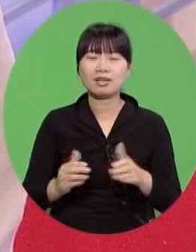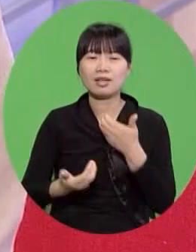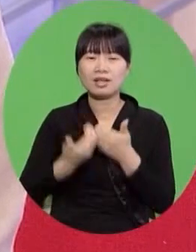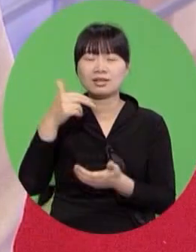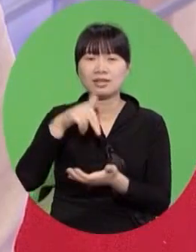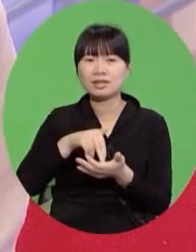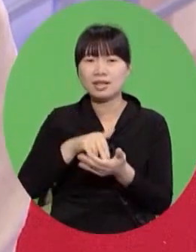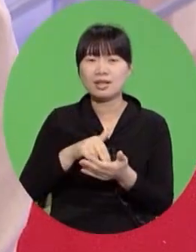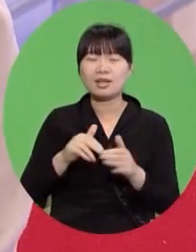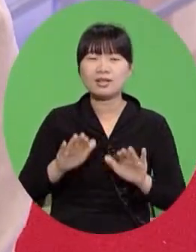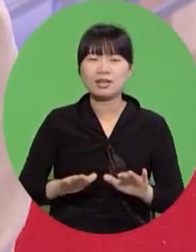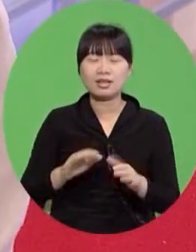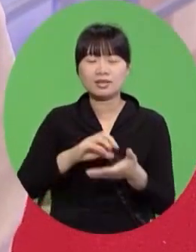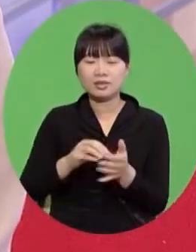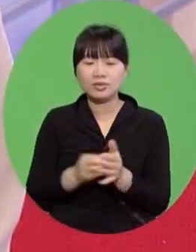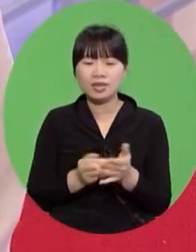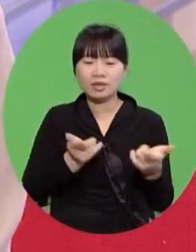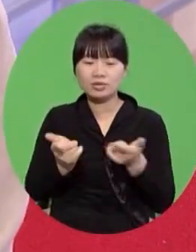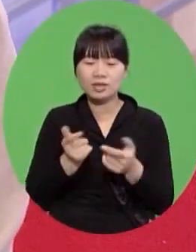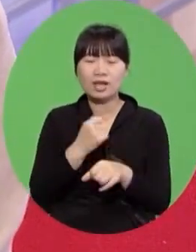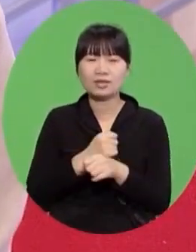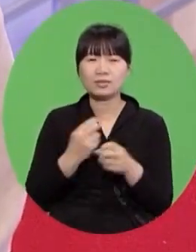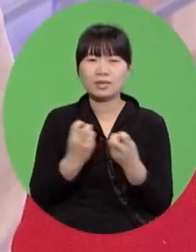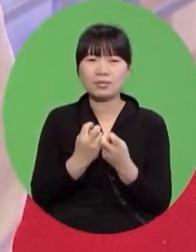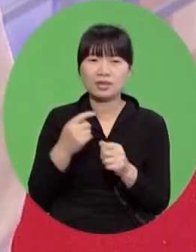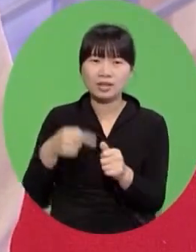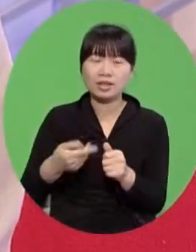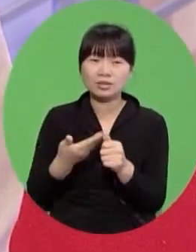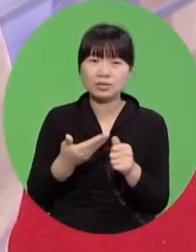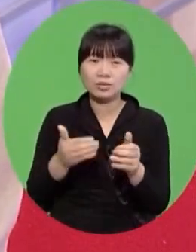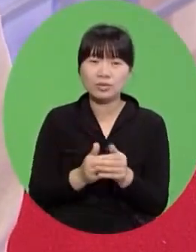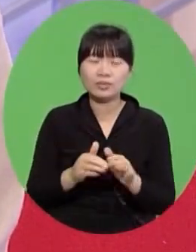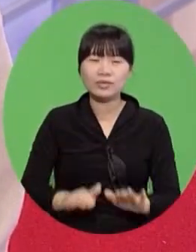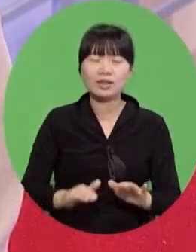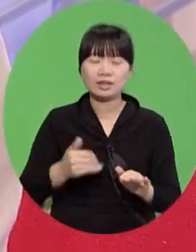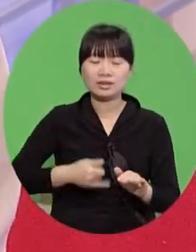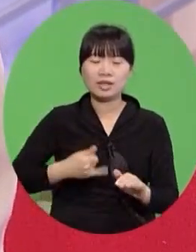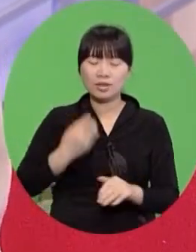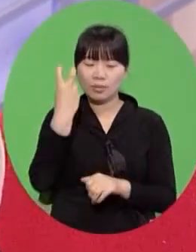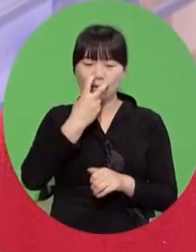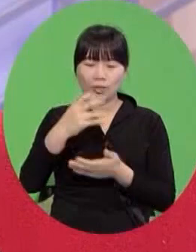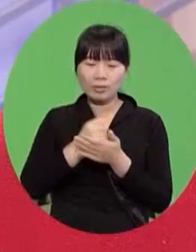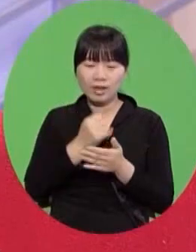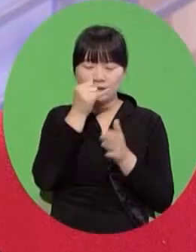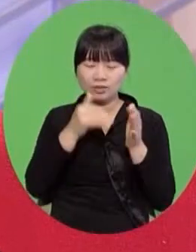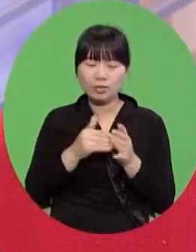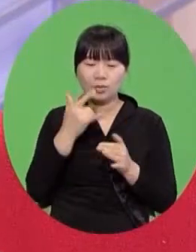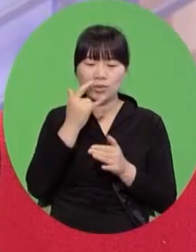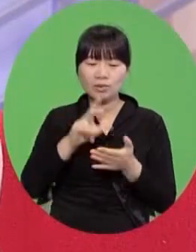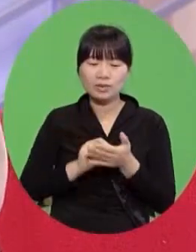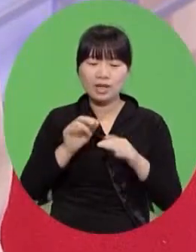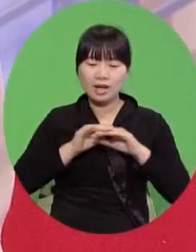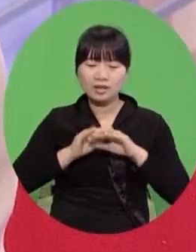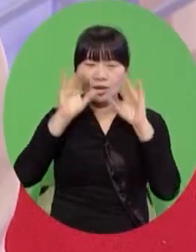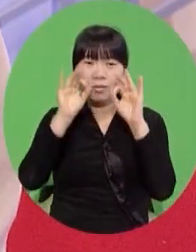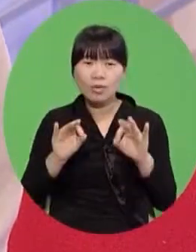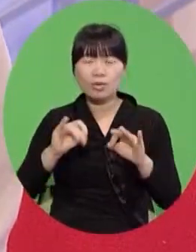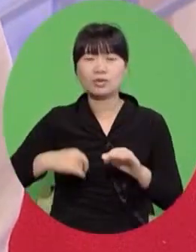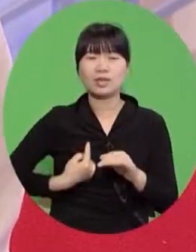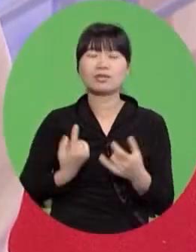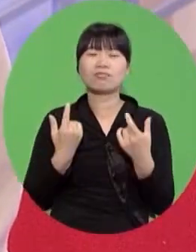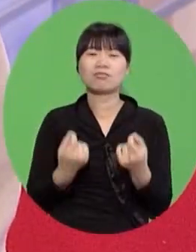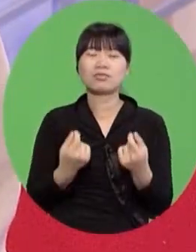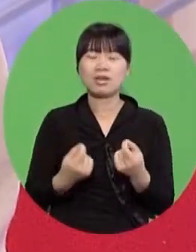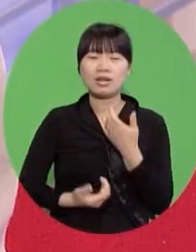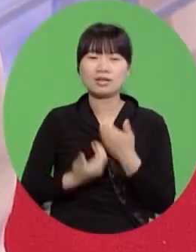갈등 상황을 적절히 중재하는 법을 가르쳐줘서 아이가 보호도 받을 수 있고 부모의 문제 해결을 보고 자기도